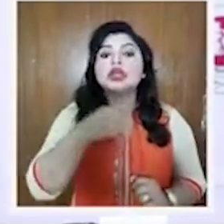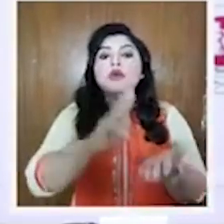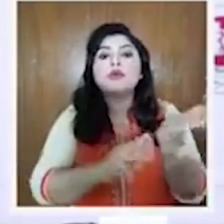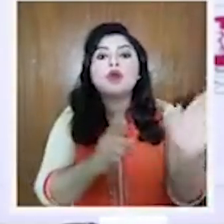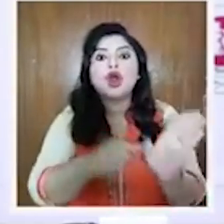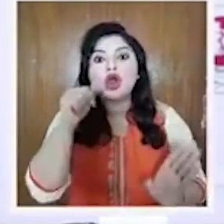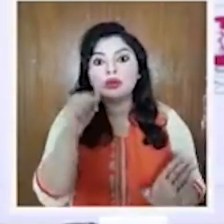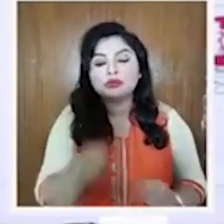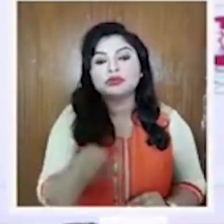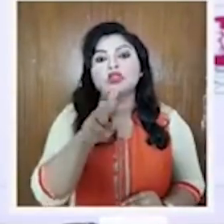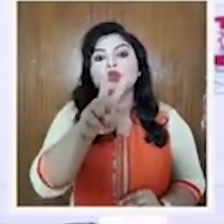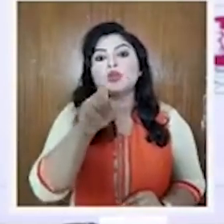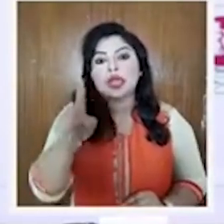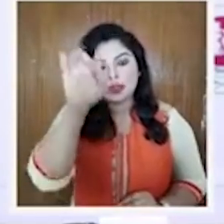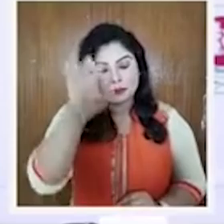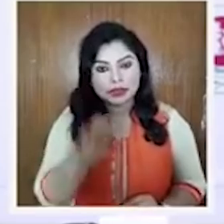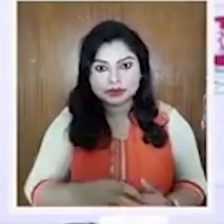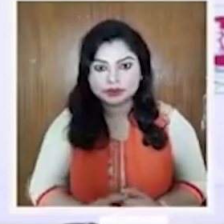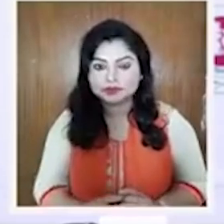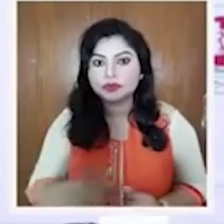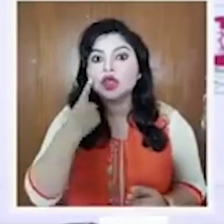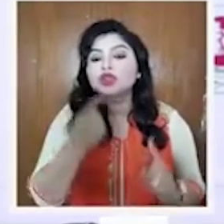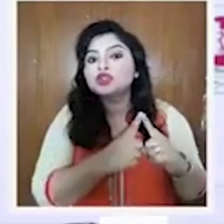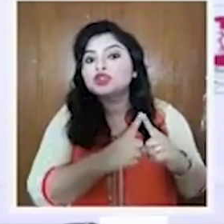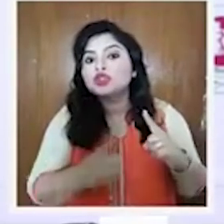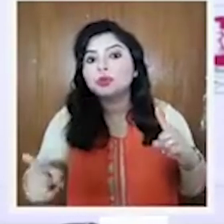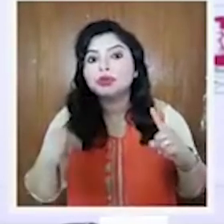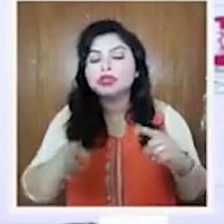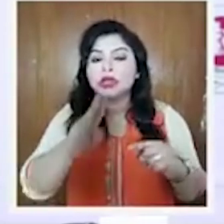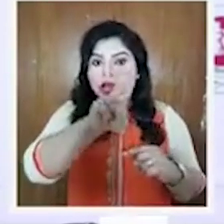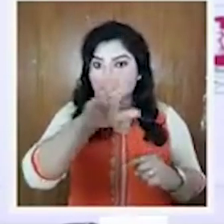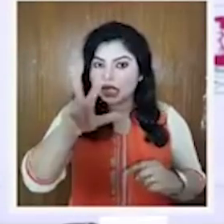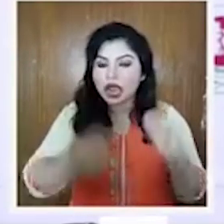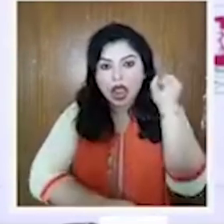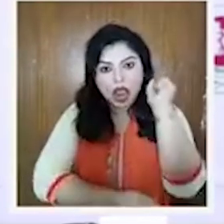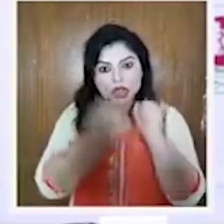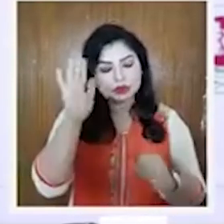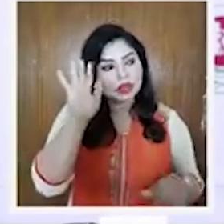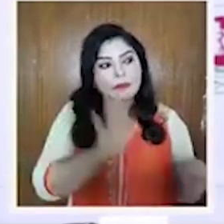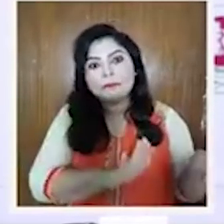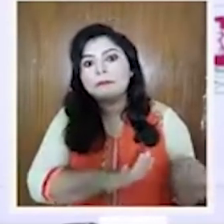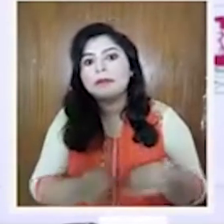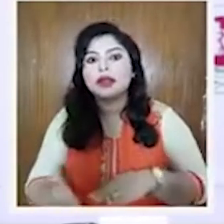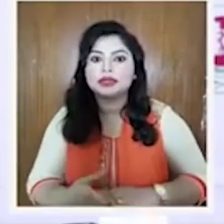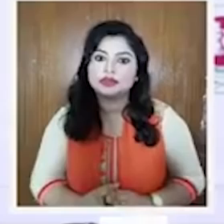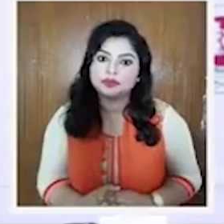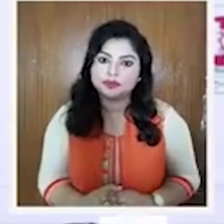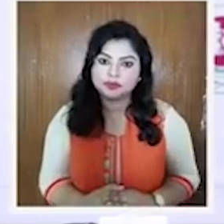4.85%, রংপুর 118 জন, 3.79%, এবং ময়মনসিংহ 67 জন,